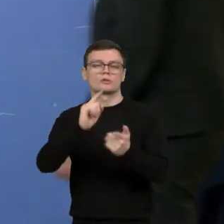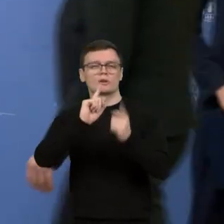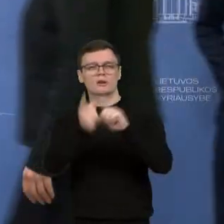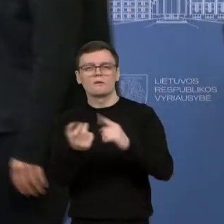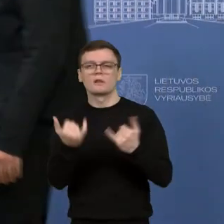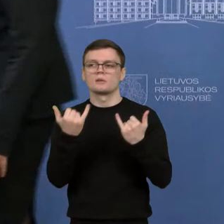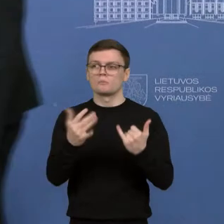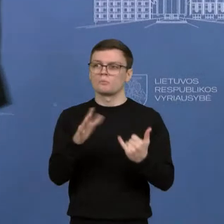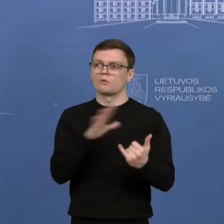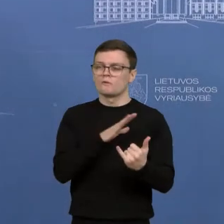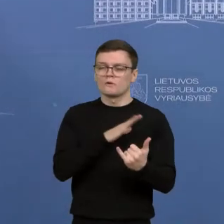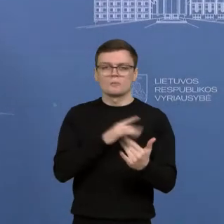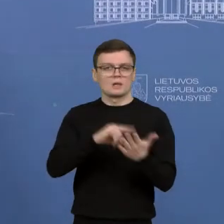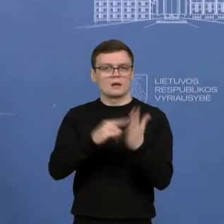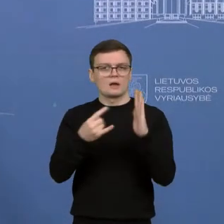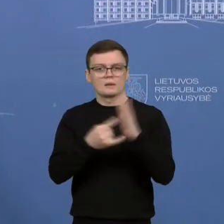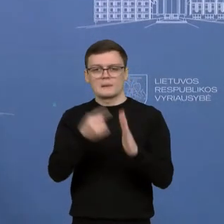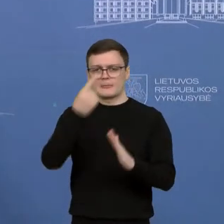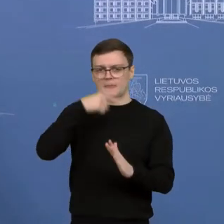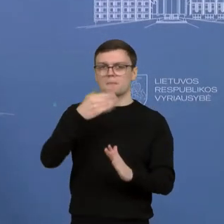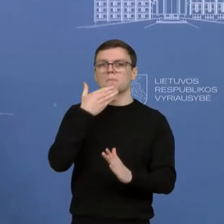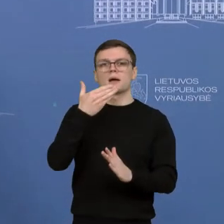planuota šioje pavasario sesijoje.